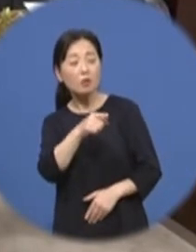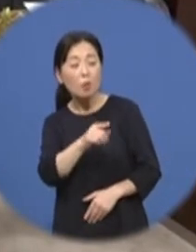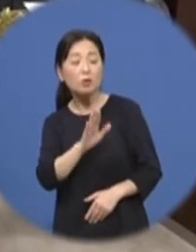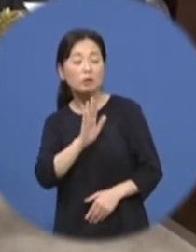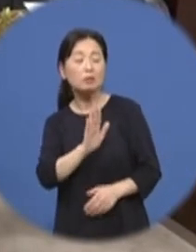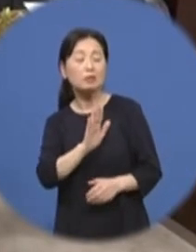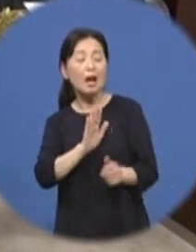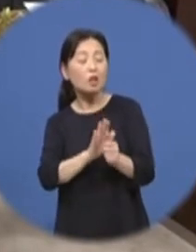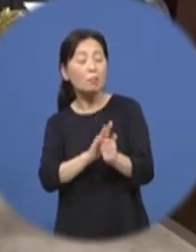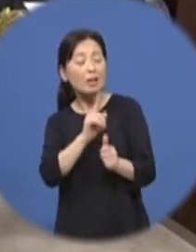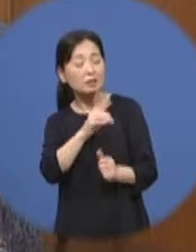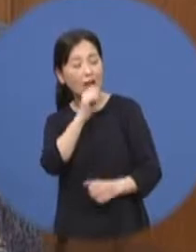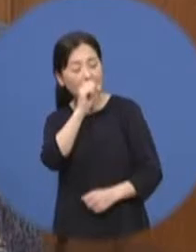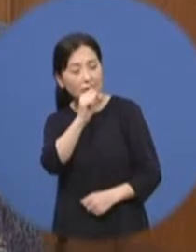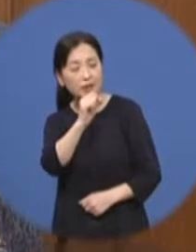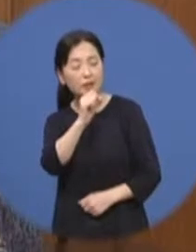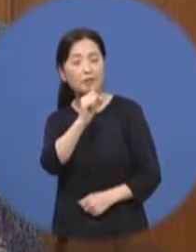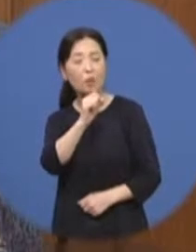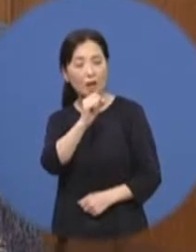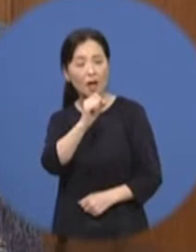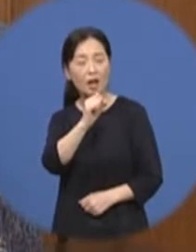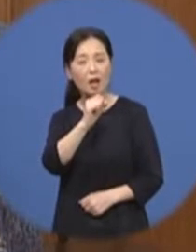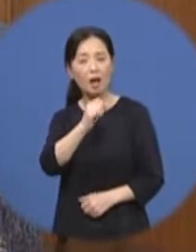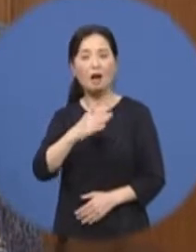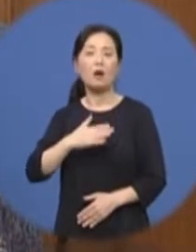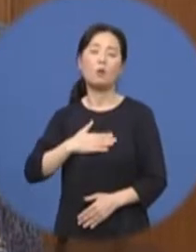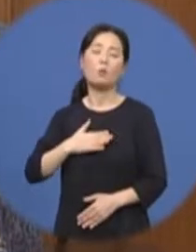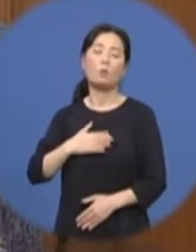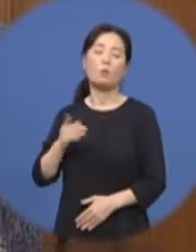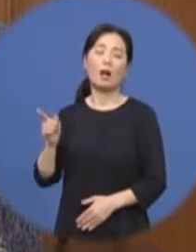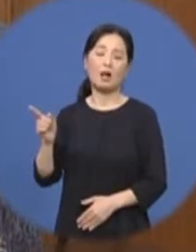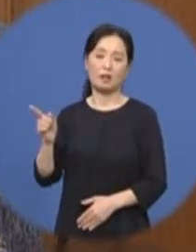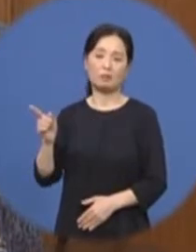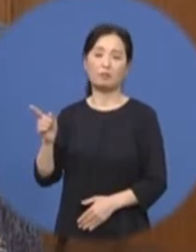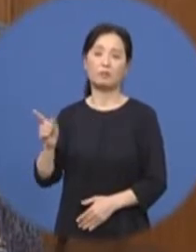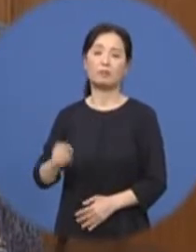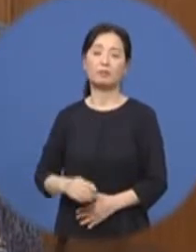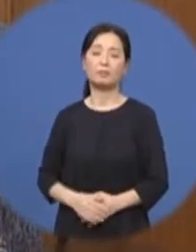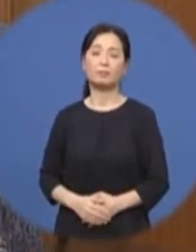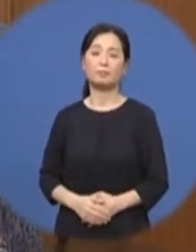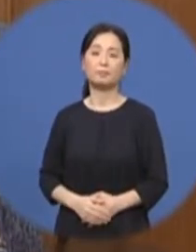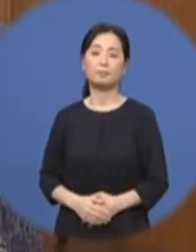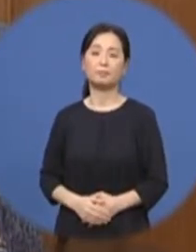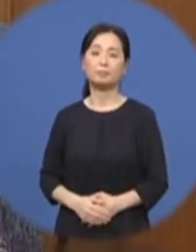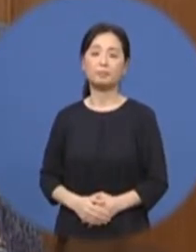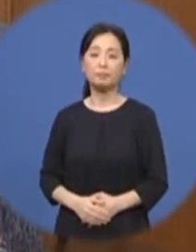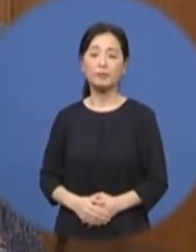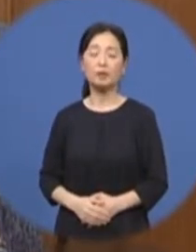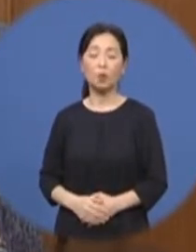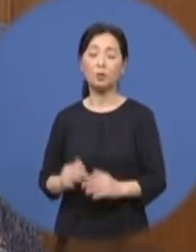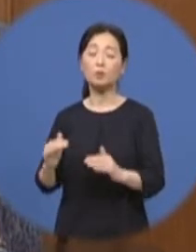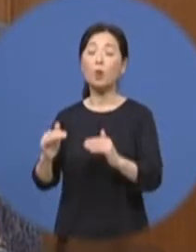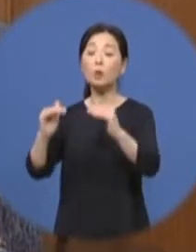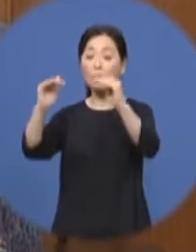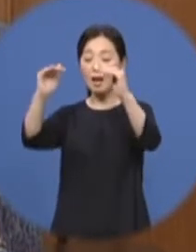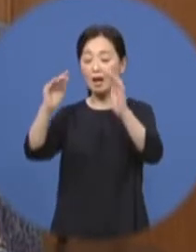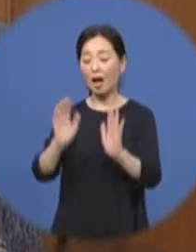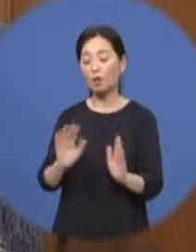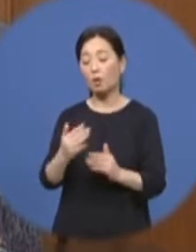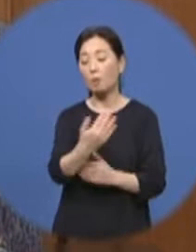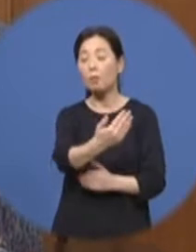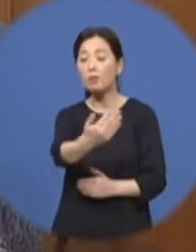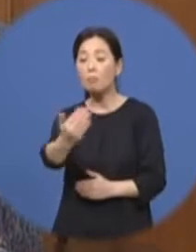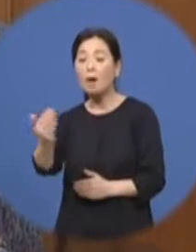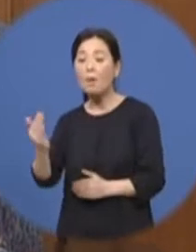いけるやろなっていうことが多分お分かりになられると思う。そういう大人が周りに